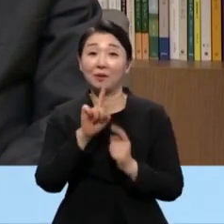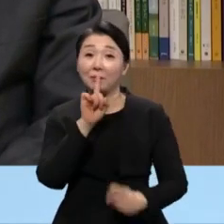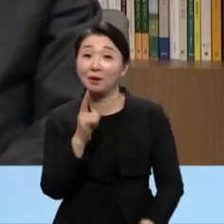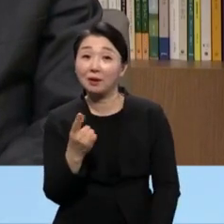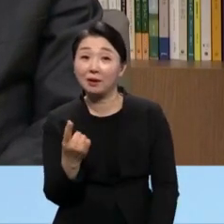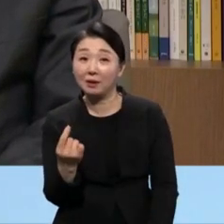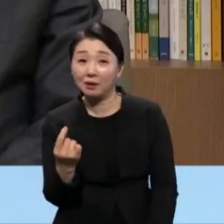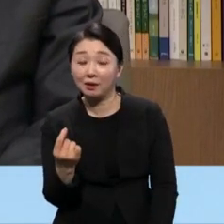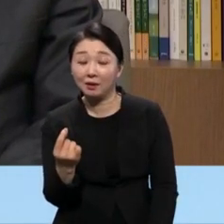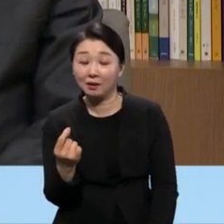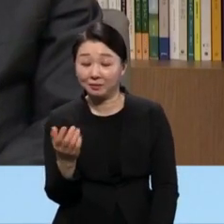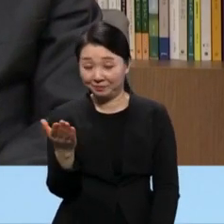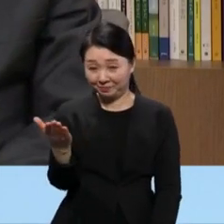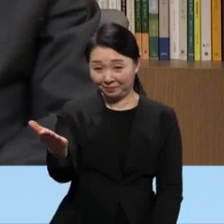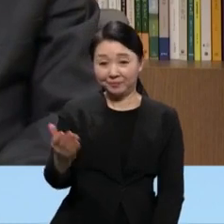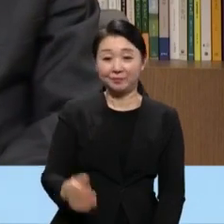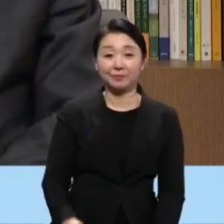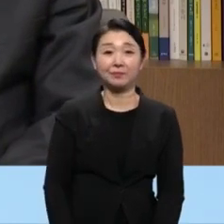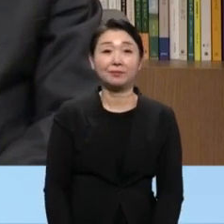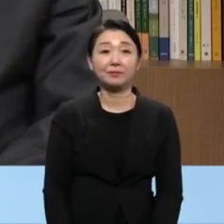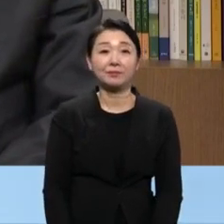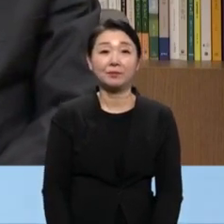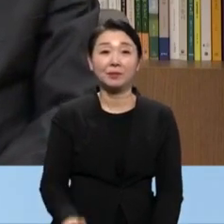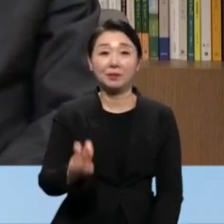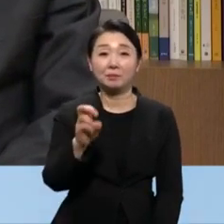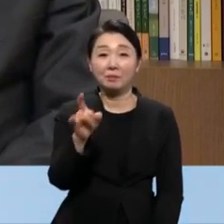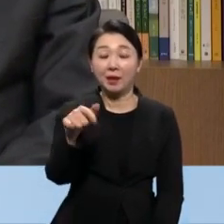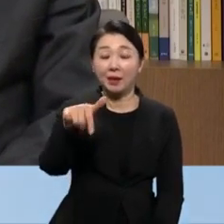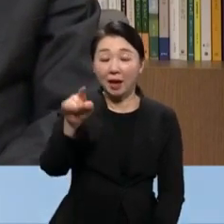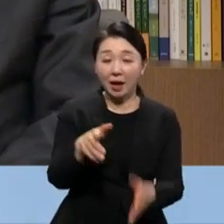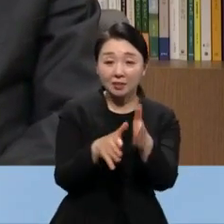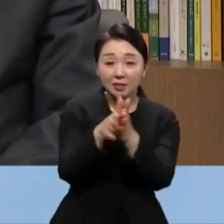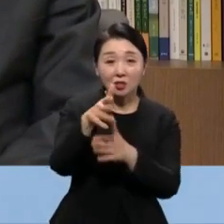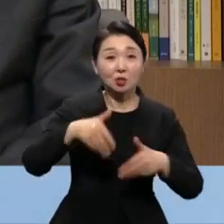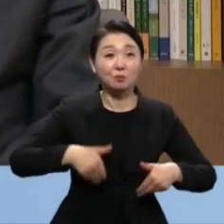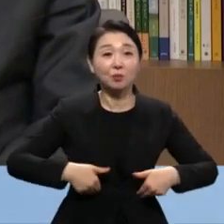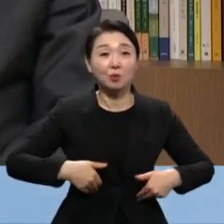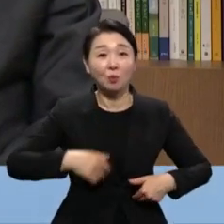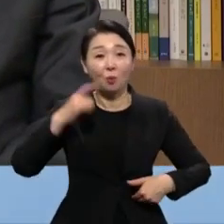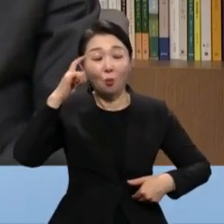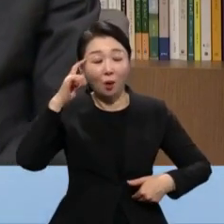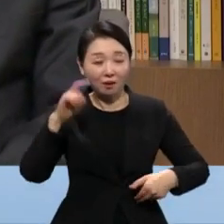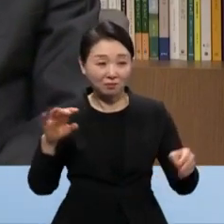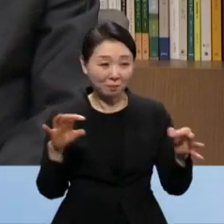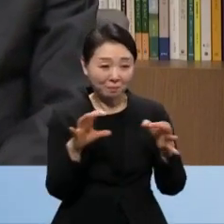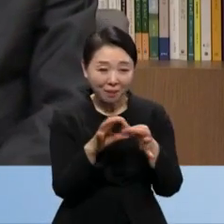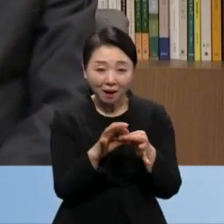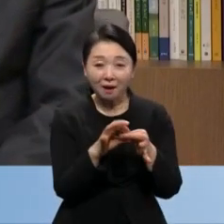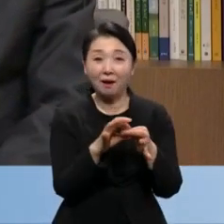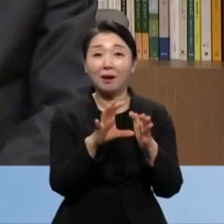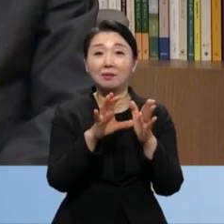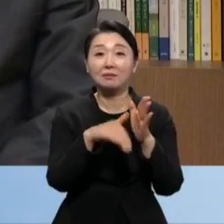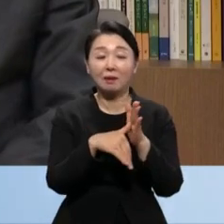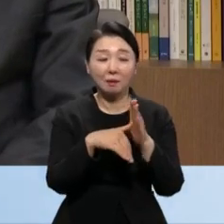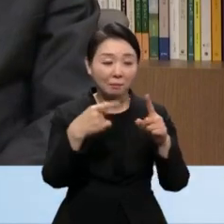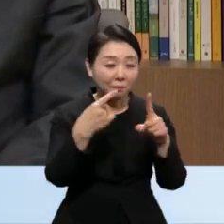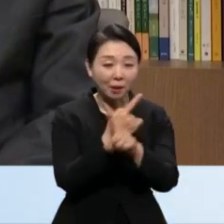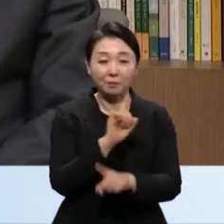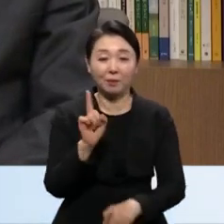있습니다. 시장님, 메가시티는 좀왜 필요한 건지, 메가시티가 되면 뭐가 좀 바뀌는지 궁금합니다.